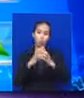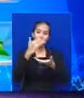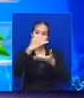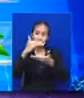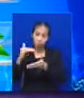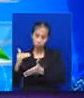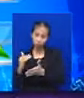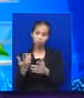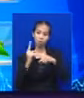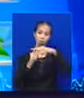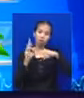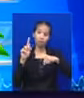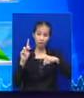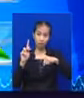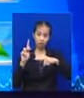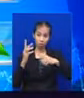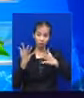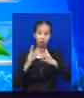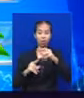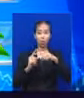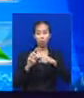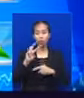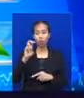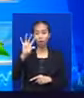ส่วนทางกับหางเส็งตลาดหุ้นฮ่องกงที่พุ่งขึ้นไปถึง